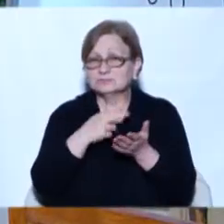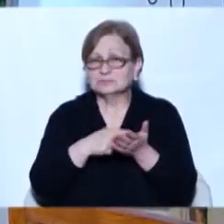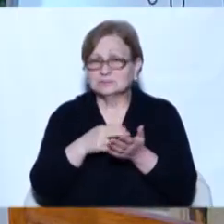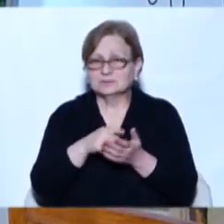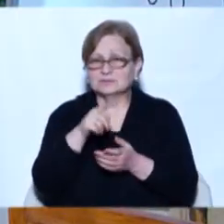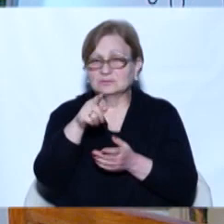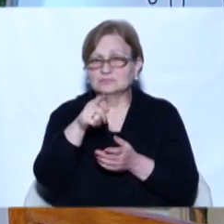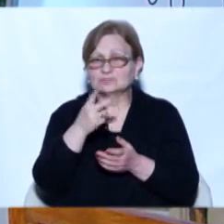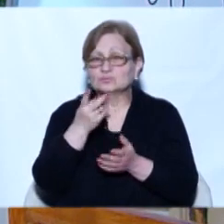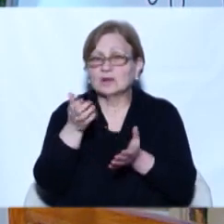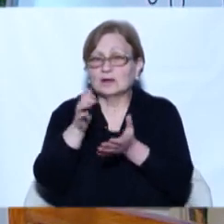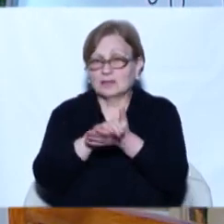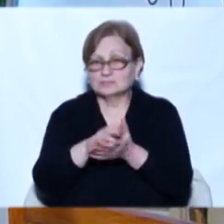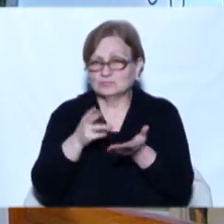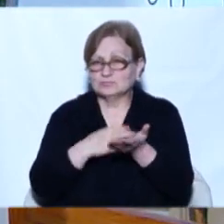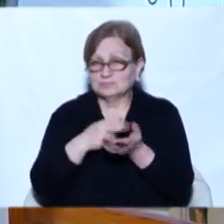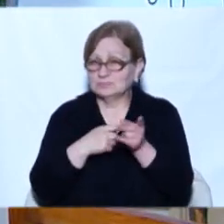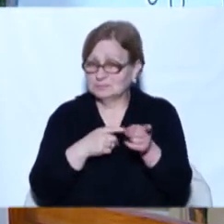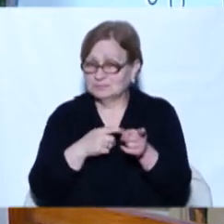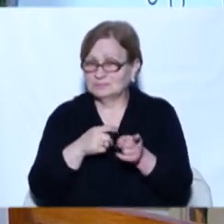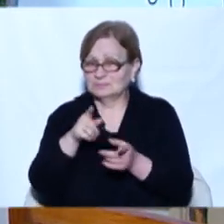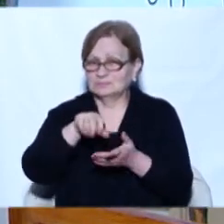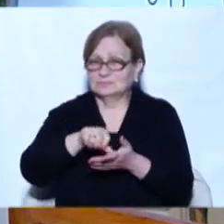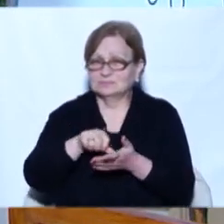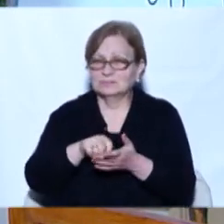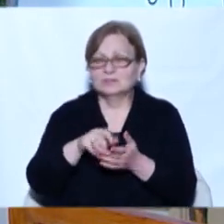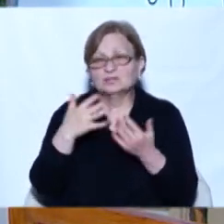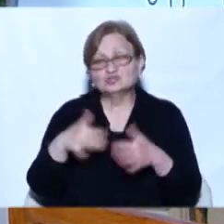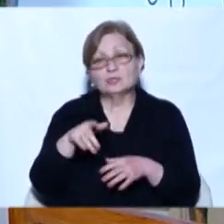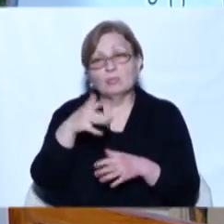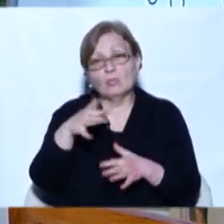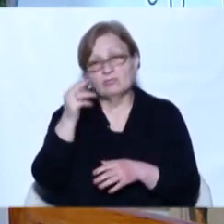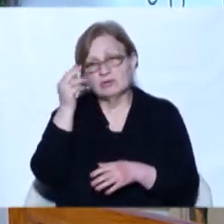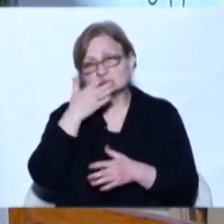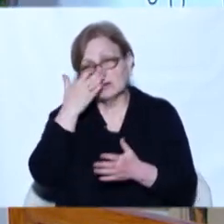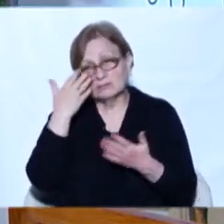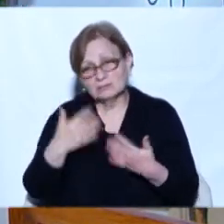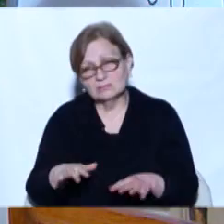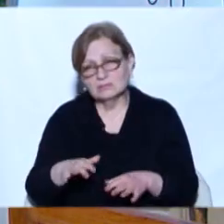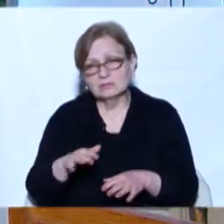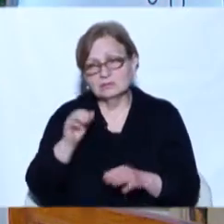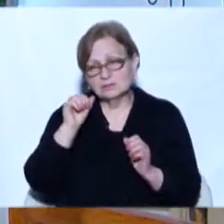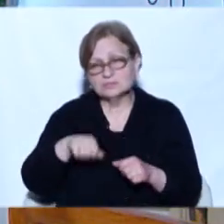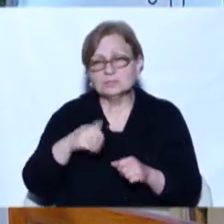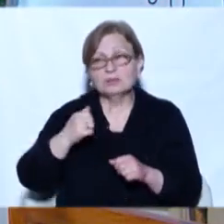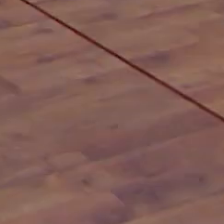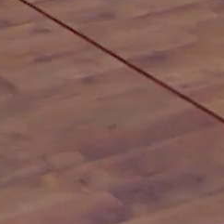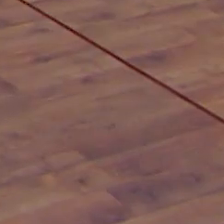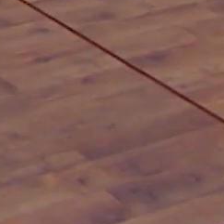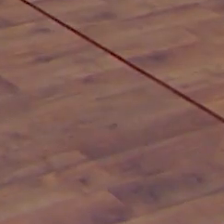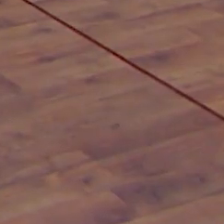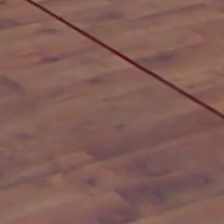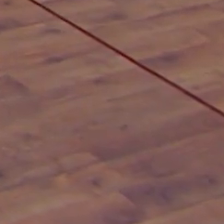შენ უნდა გაგაცნო. შეიძლება ეს წიგნი უკვე წაკითხული გაქვს. შეიძლება შენს მეგობარს აქვს წაკითხული